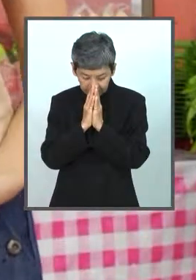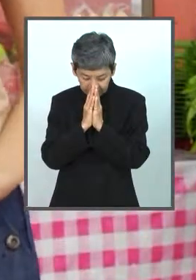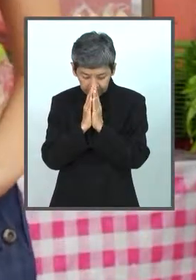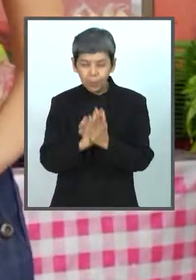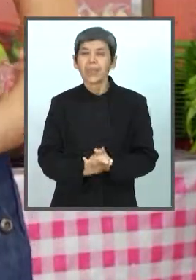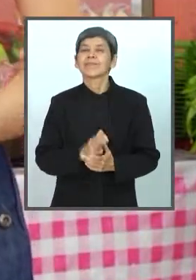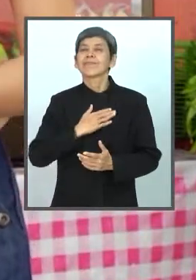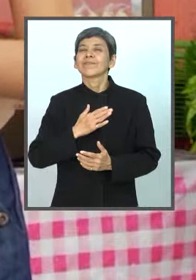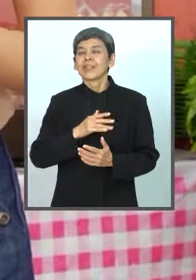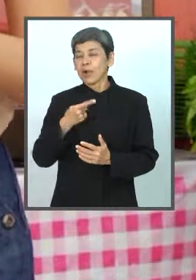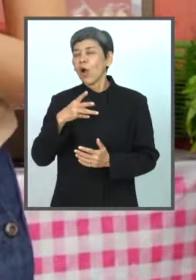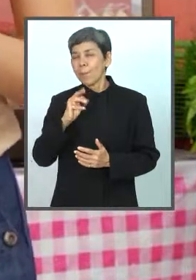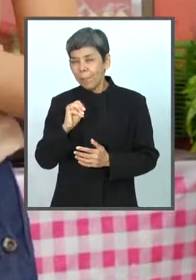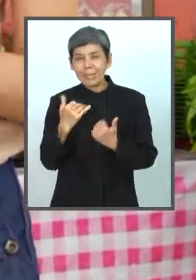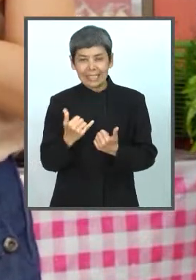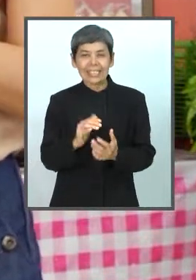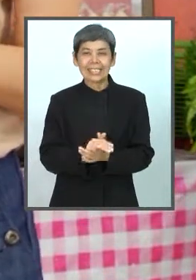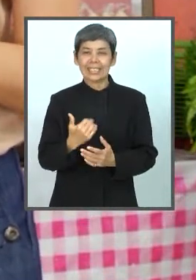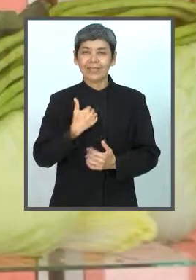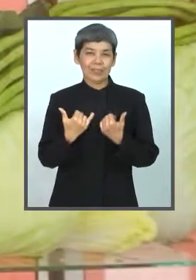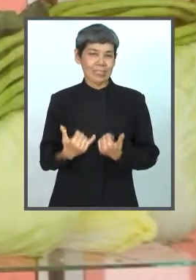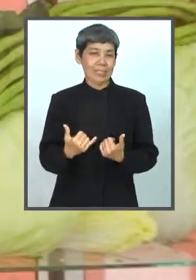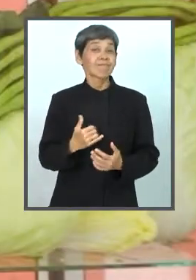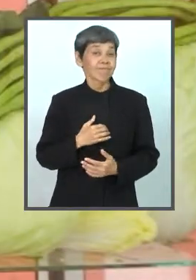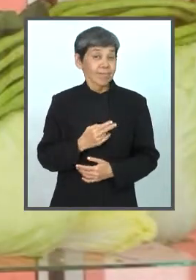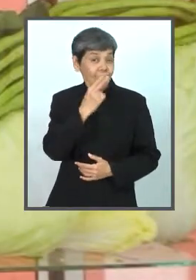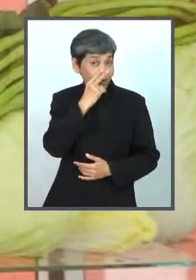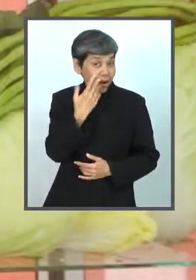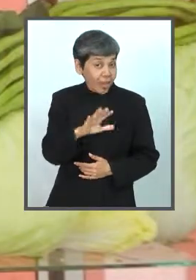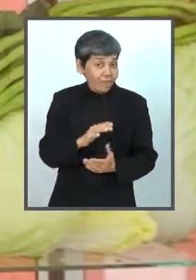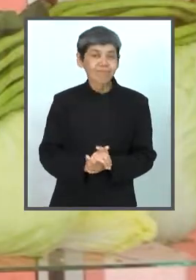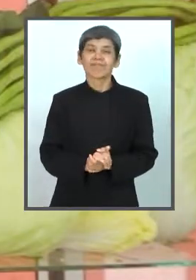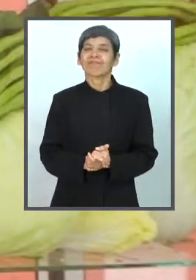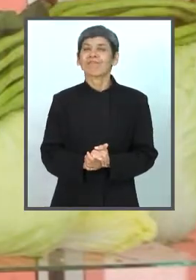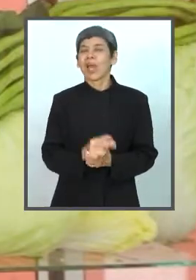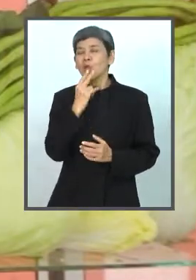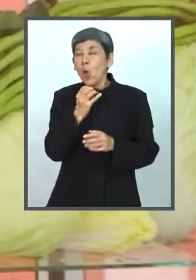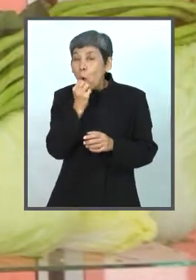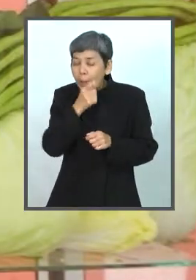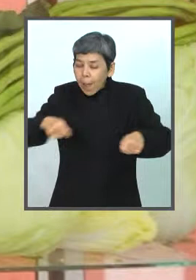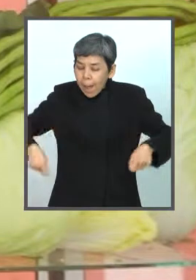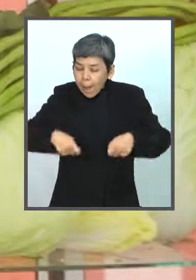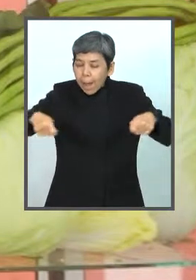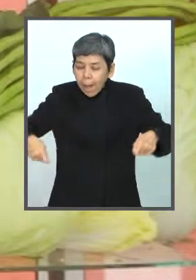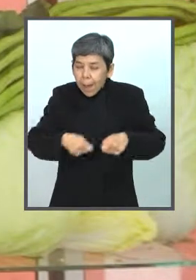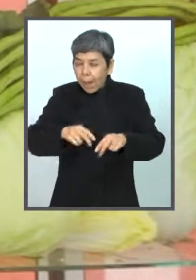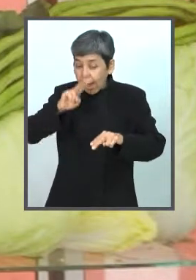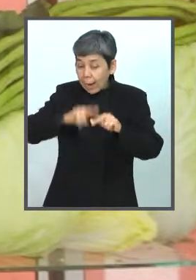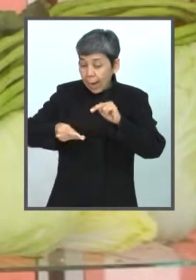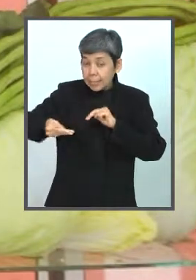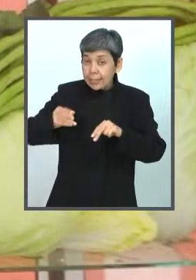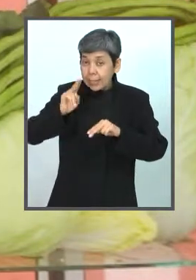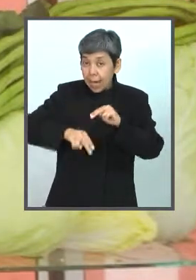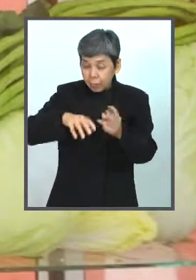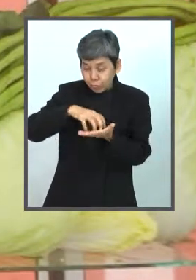วัสดีค่ะคุณผู้ชมพบกับกระปอมวรรัตน์กาญจนราษฎร์นะคะและในวันนี้ค่ะอย่างที่คุณผู้ชมได้เห็นกันว่าผมได้ทดลองทำอาหารทอดไข่ดา